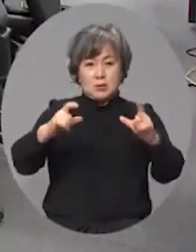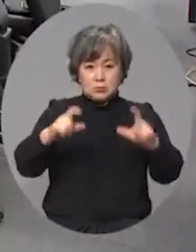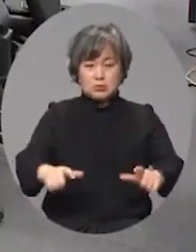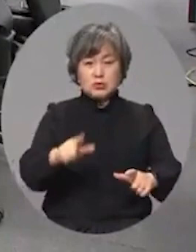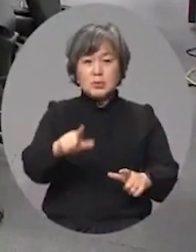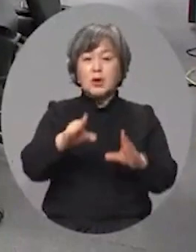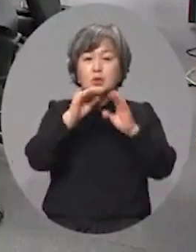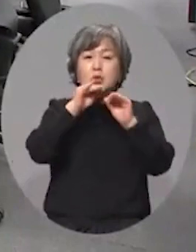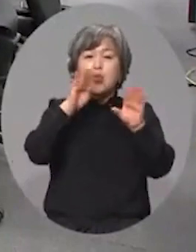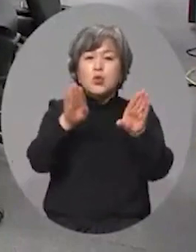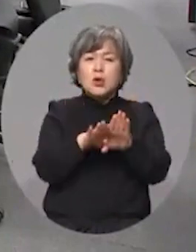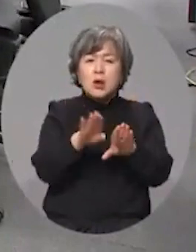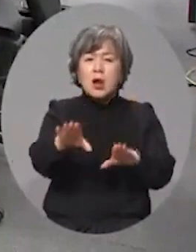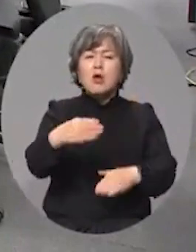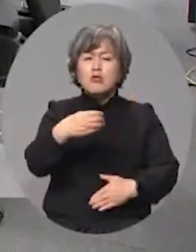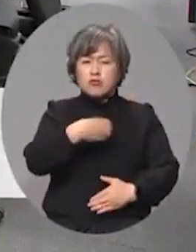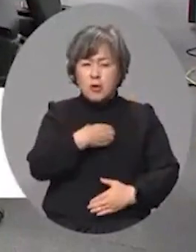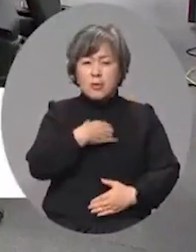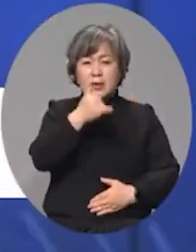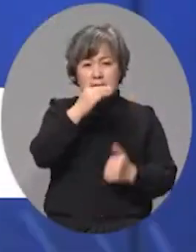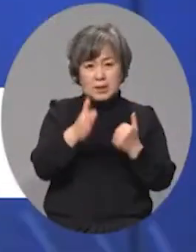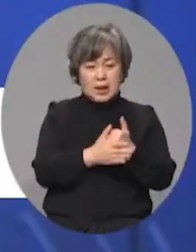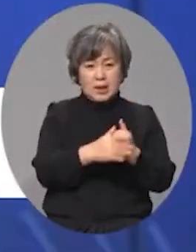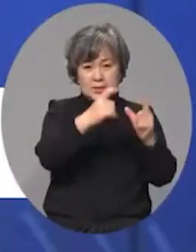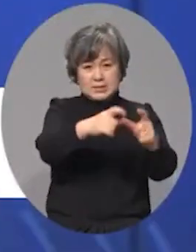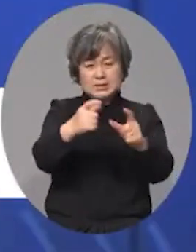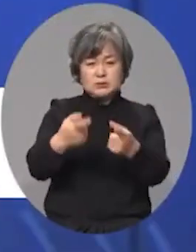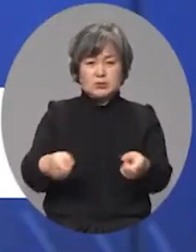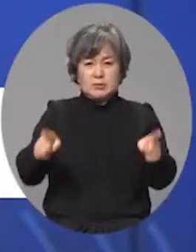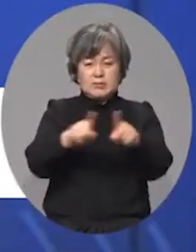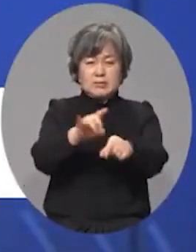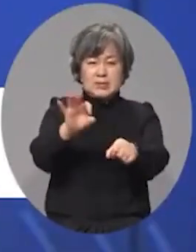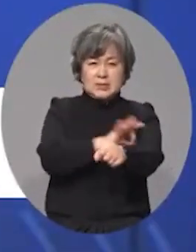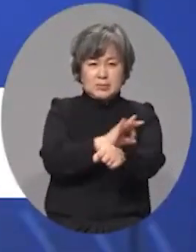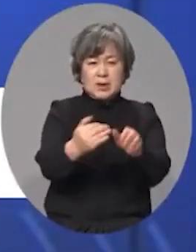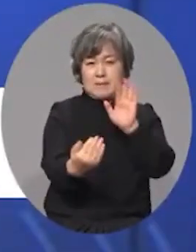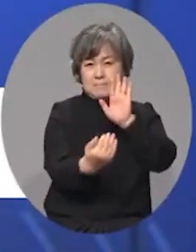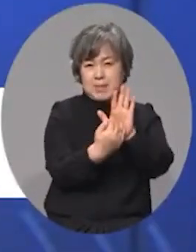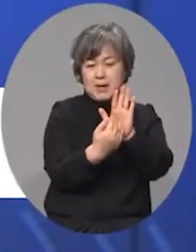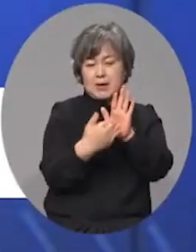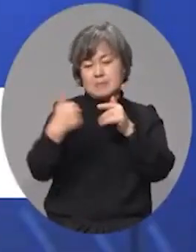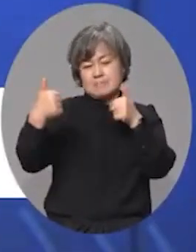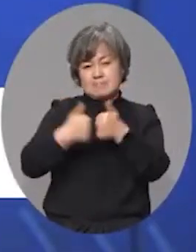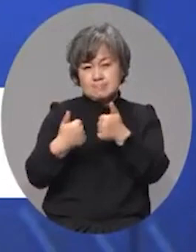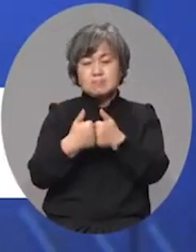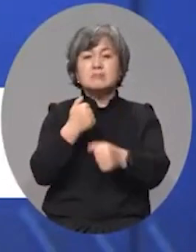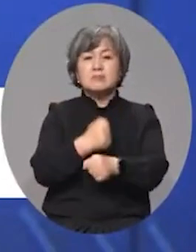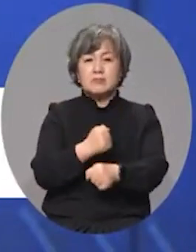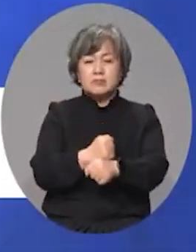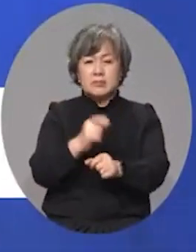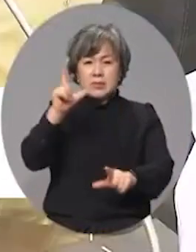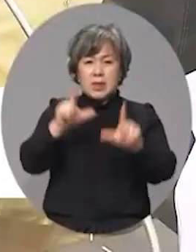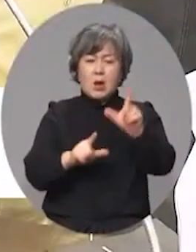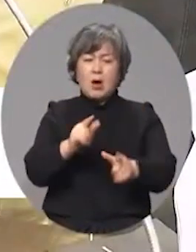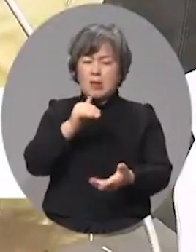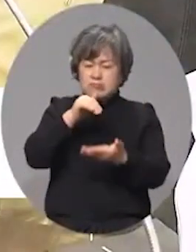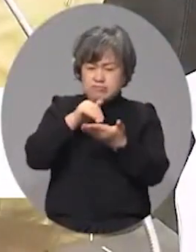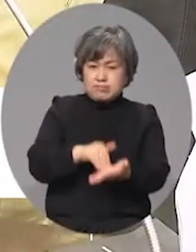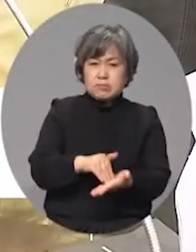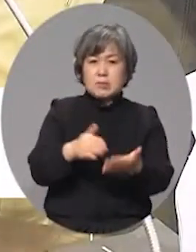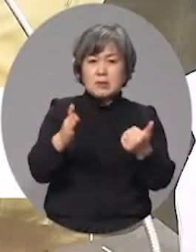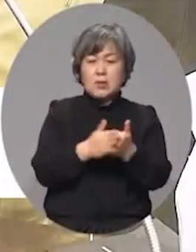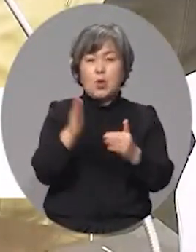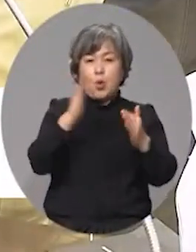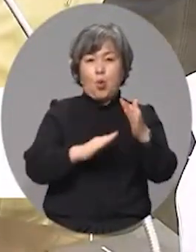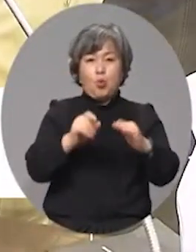이번 주말이 고비가 될 것으로 보고 각 시군과 함께 특별 방역 대책을 논의했습니다. 상황이 엄중하다며